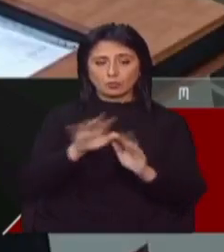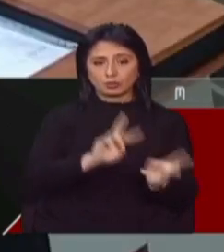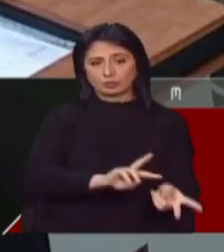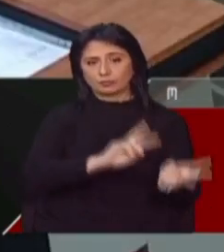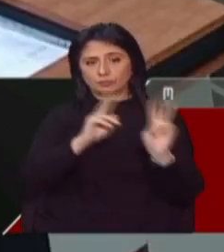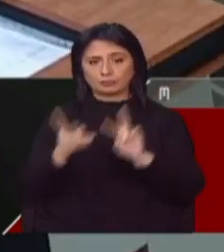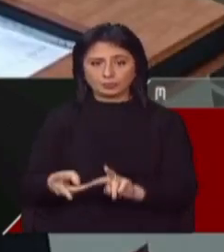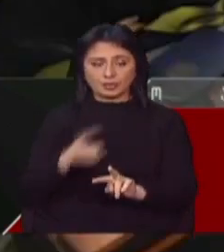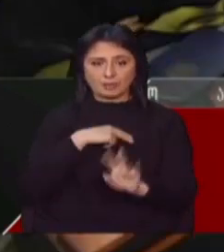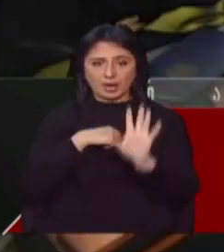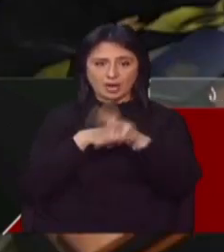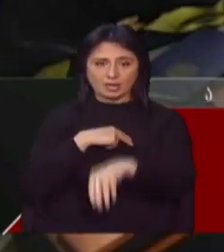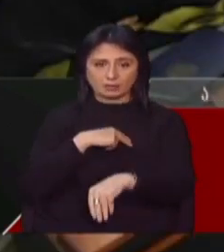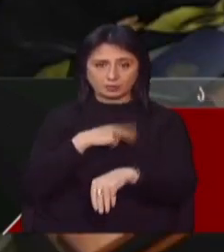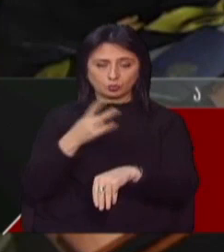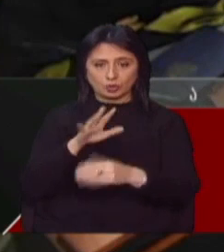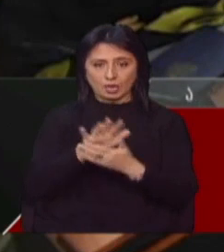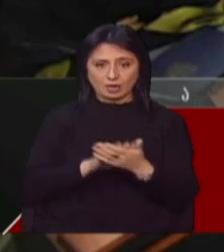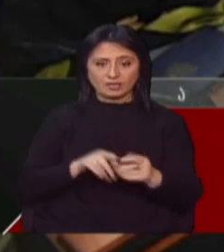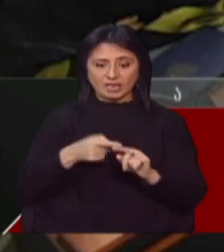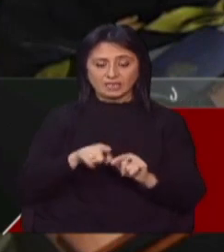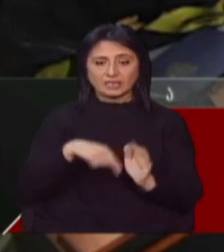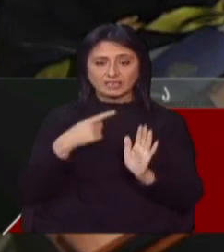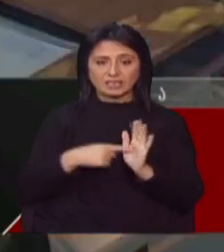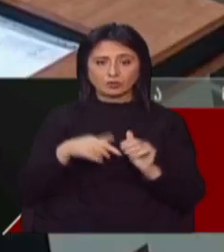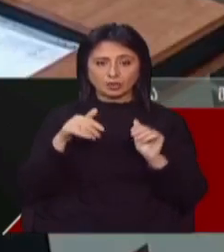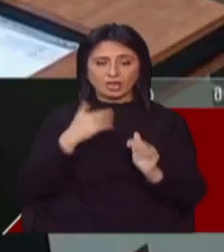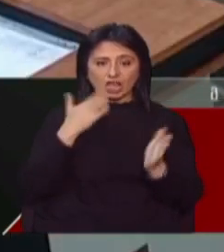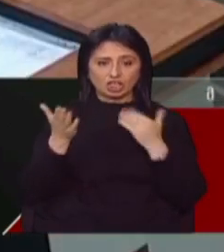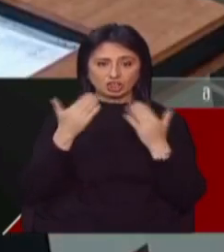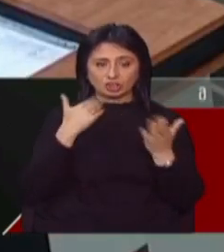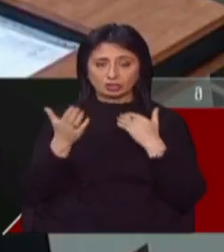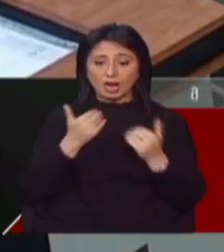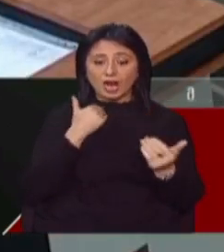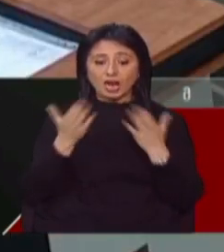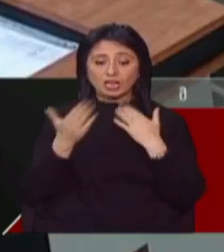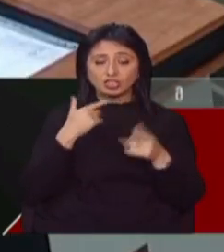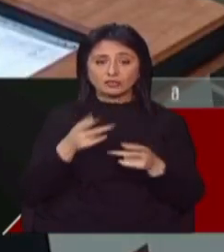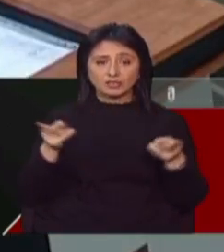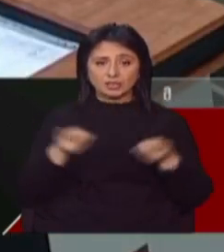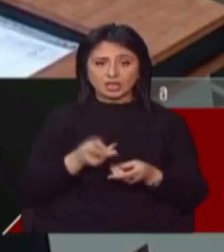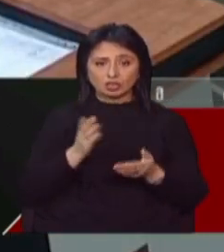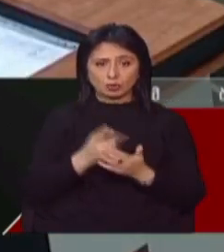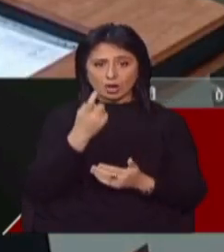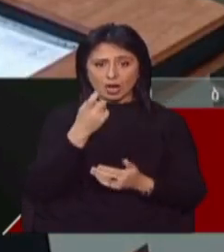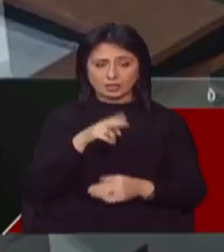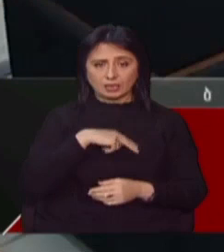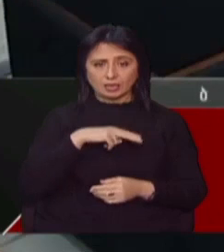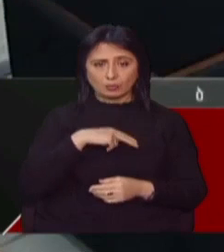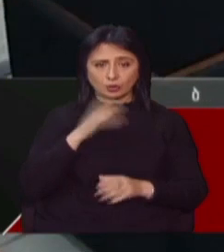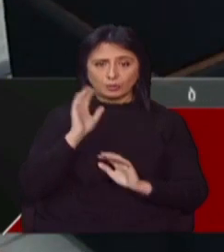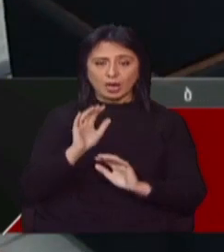უნდა გაგრძელდეს უშუალოდ საკანონმდებლო ორგანოში და ეს საკითხი უნდა დადგეს კენჭისყრაზე. კენჭისყრაზე საჭირო არის 100